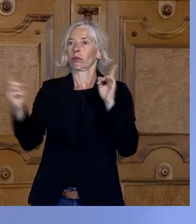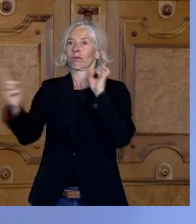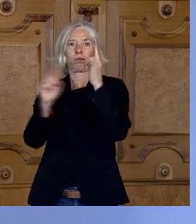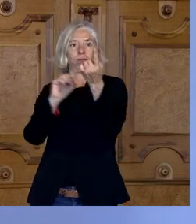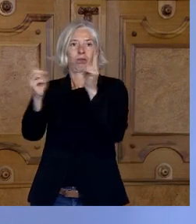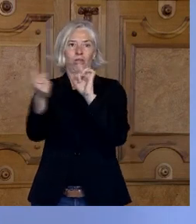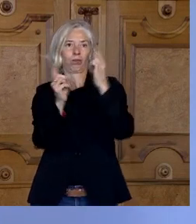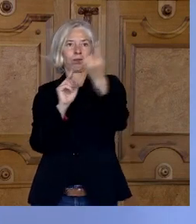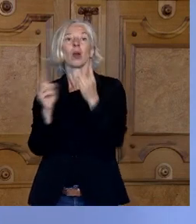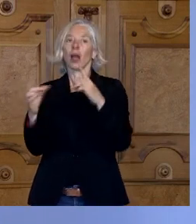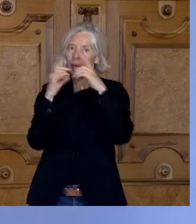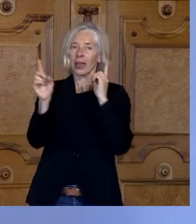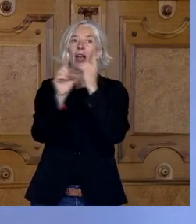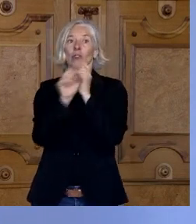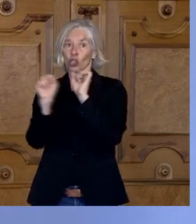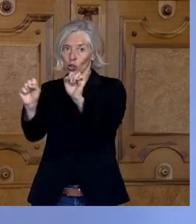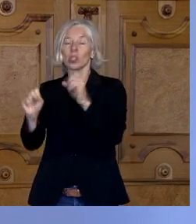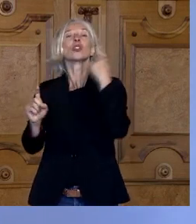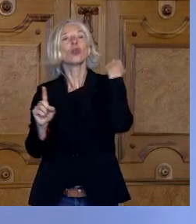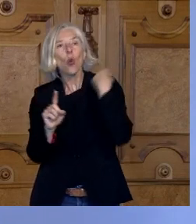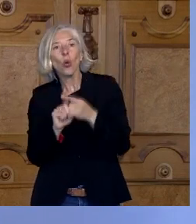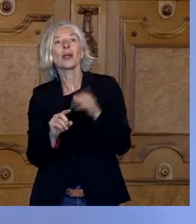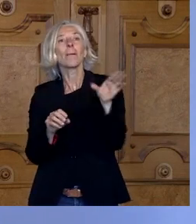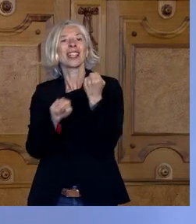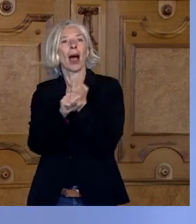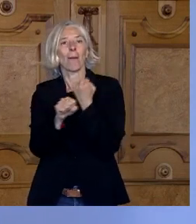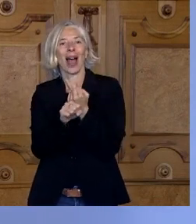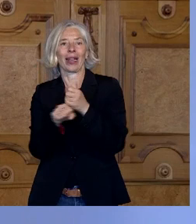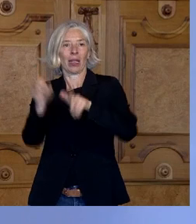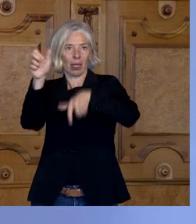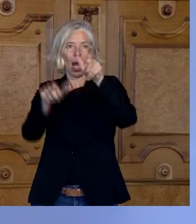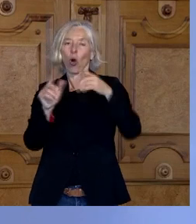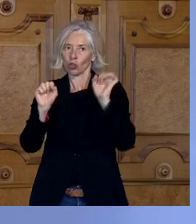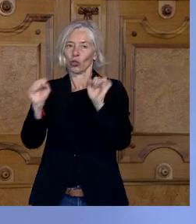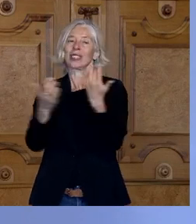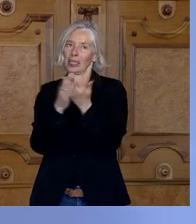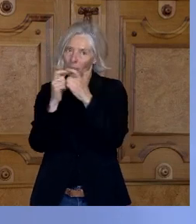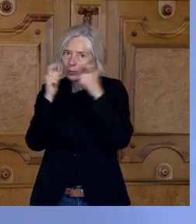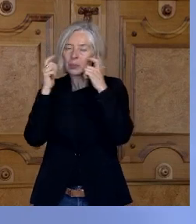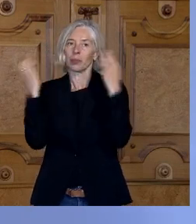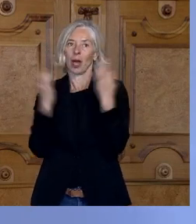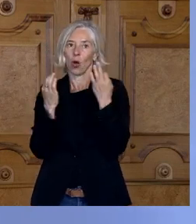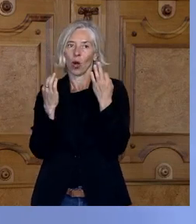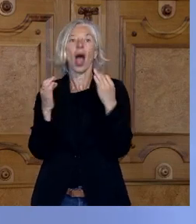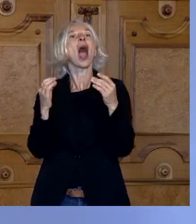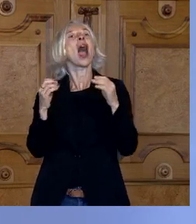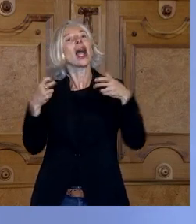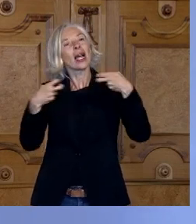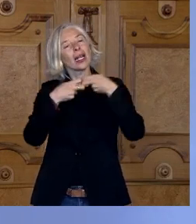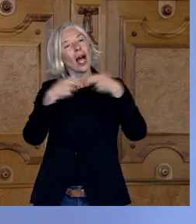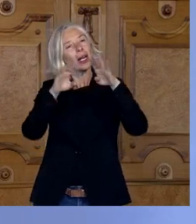Mitarbeiterinnen und Mitarbeiter. Die Pflanzenwelt unter Glas wird weiter geschlossen sein und in den Gärten werden wir zum Teil